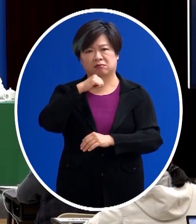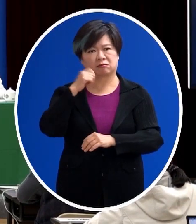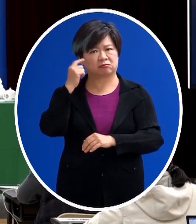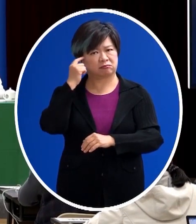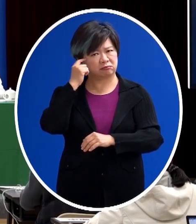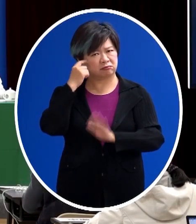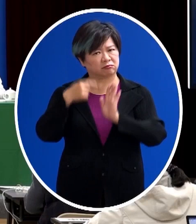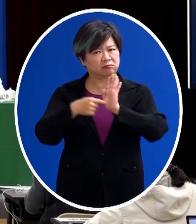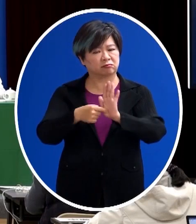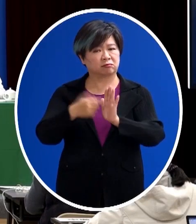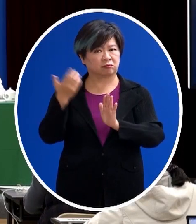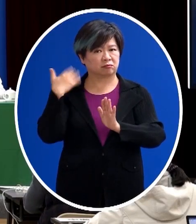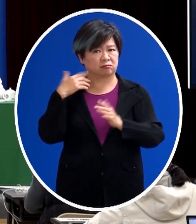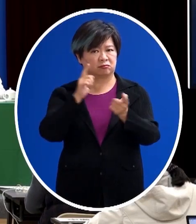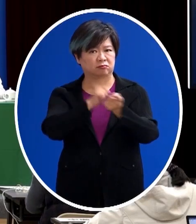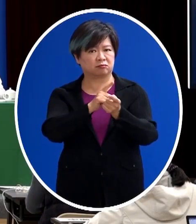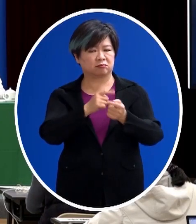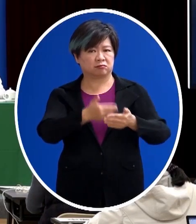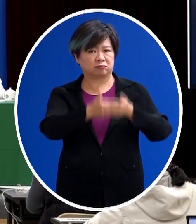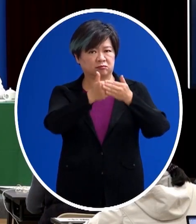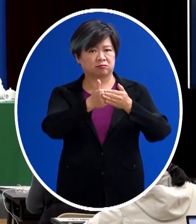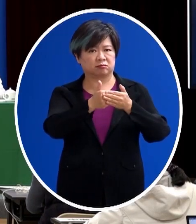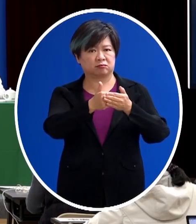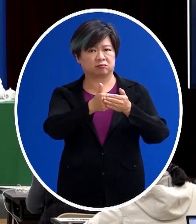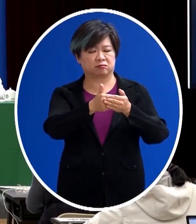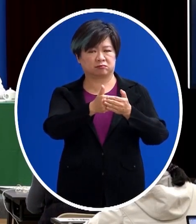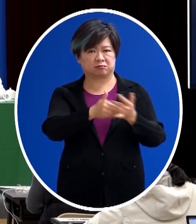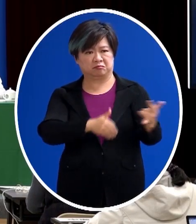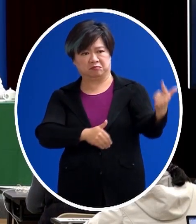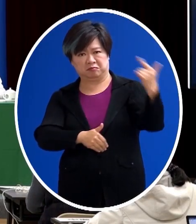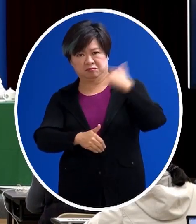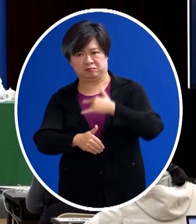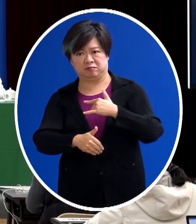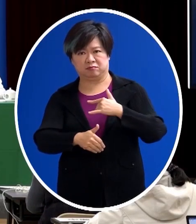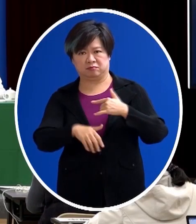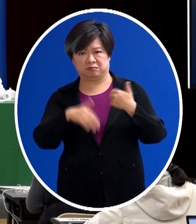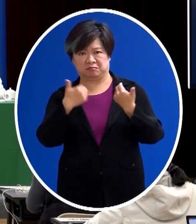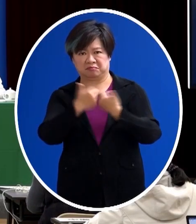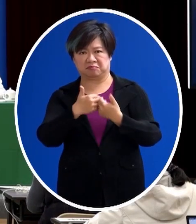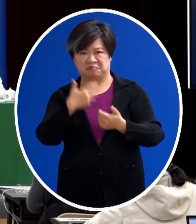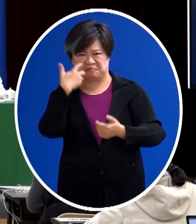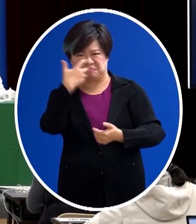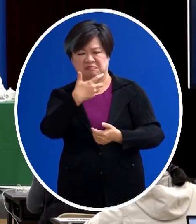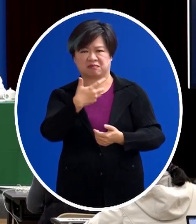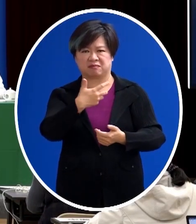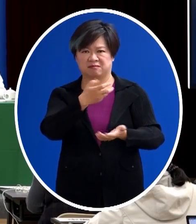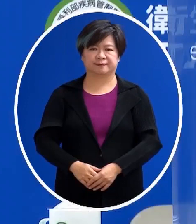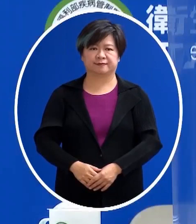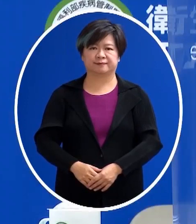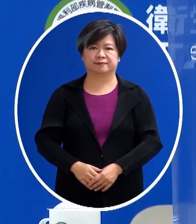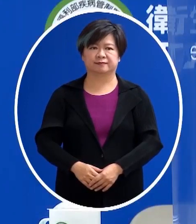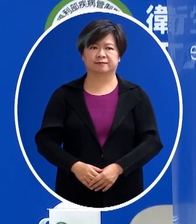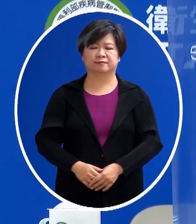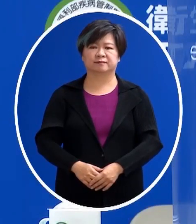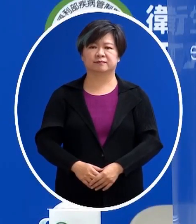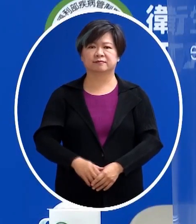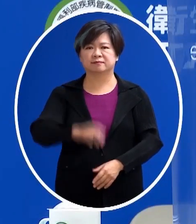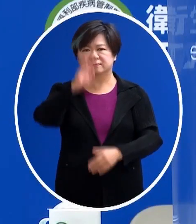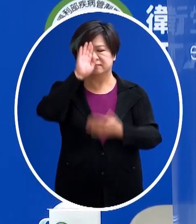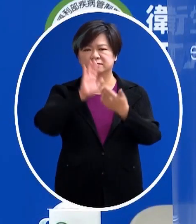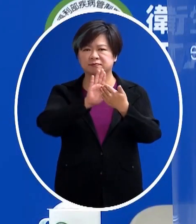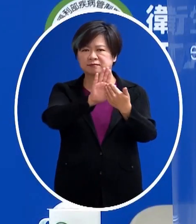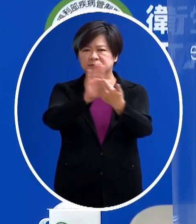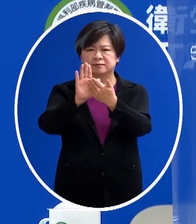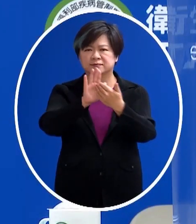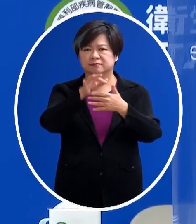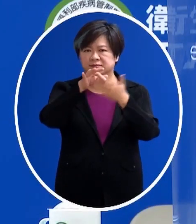前对那个武汉包机这个检疫的过程有一点比较太过严格？ 防疫的措施都根据